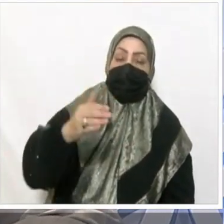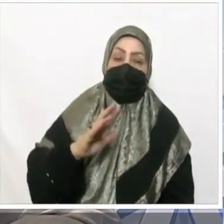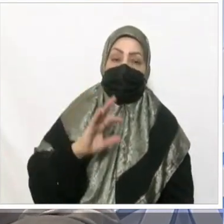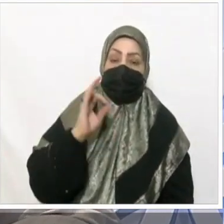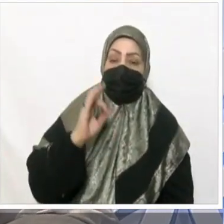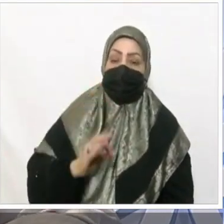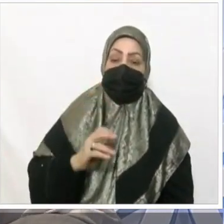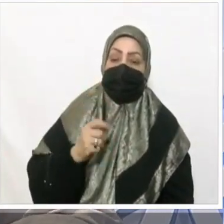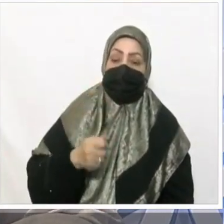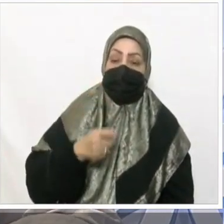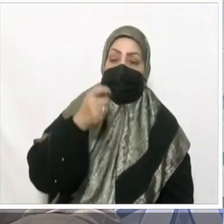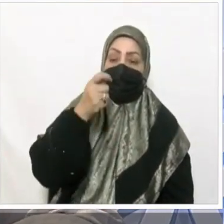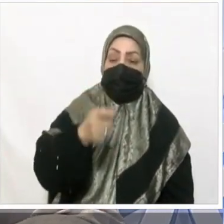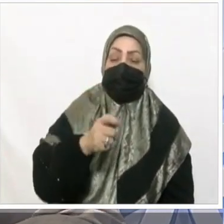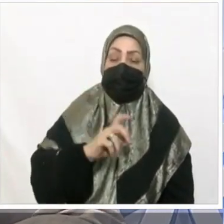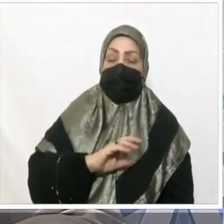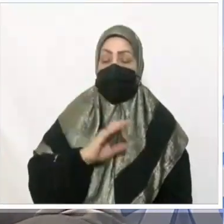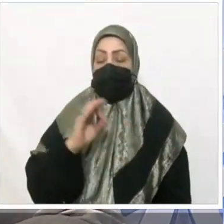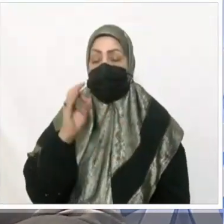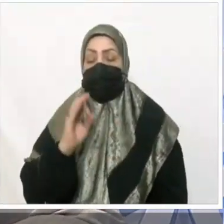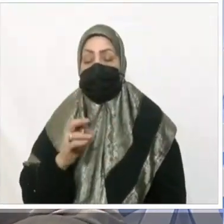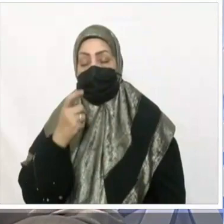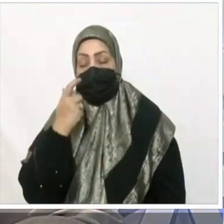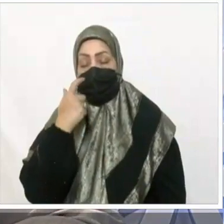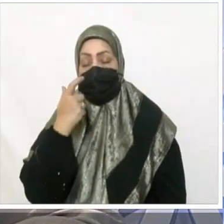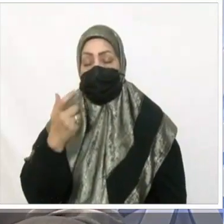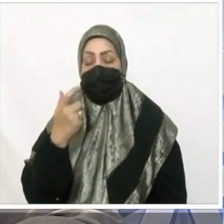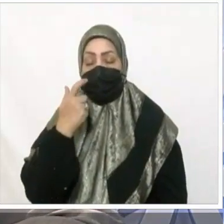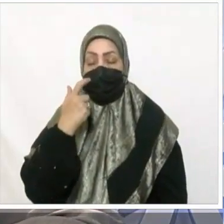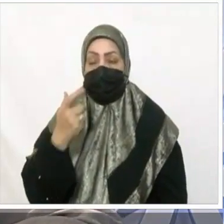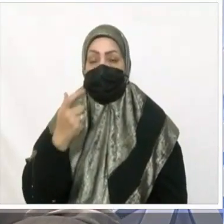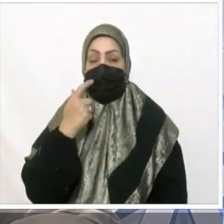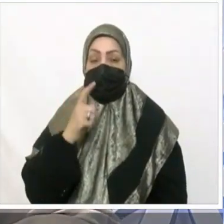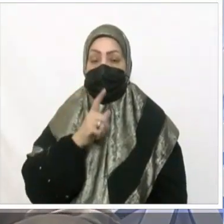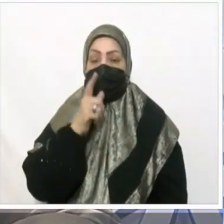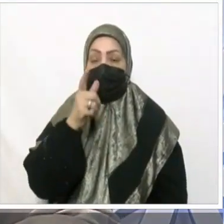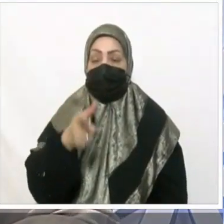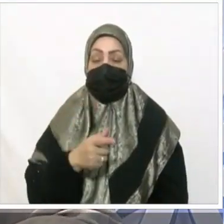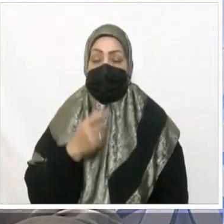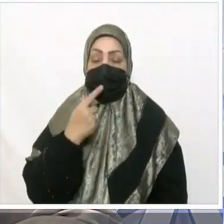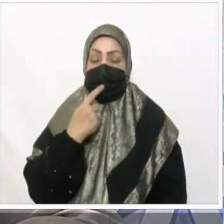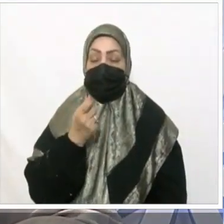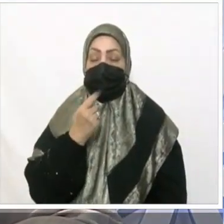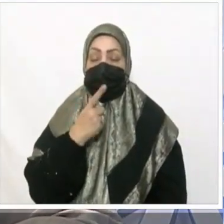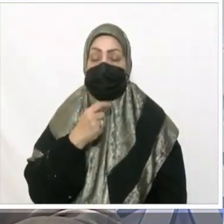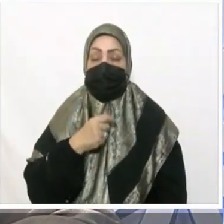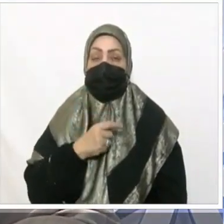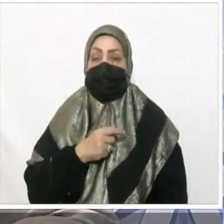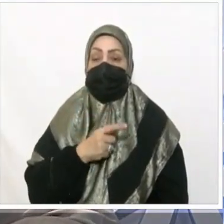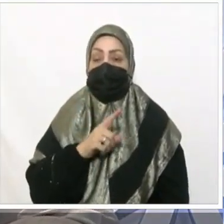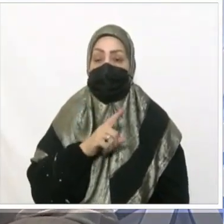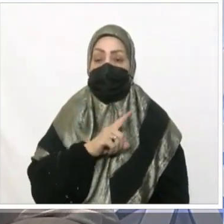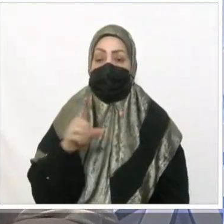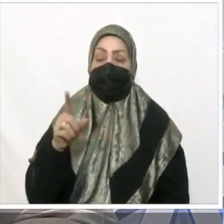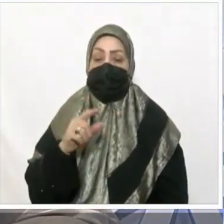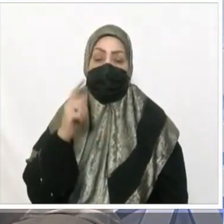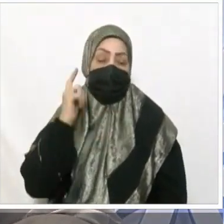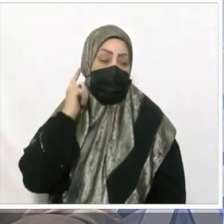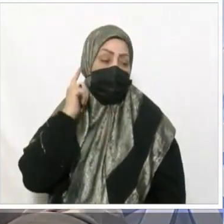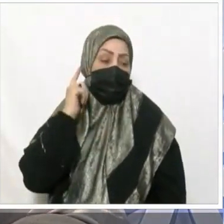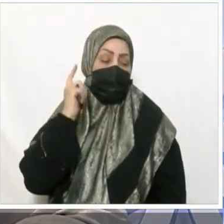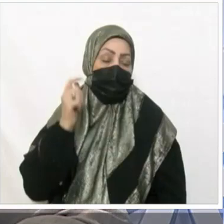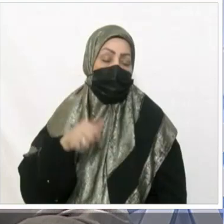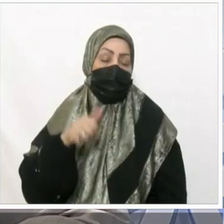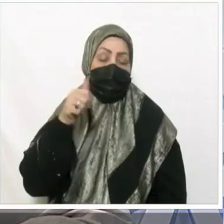هذه الأقوال وهذه الفتاوى اللي تقول لك لا حتى وانت تسمع في أذان الفجر لا عادي، مدام بل بعضهم